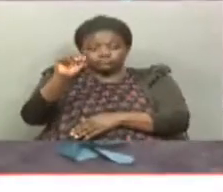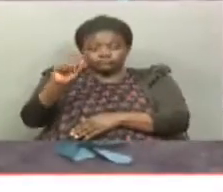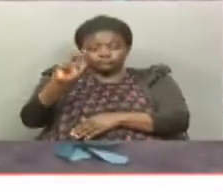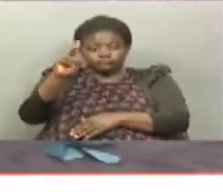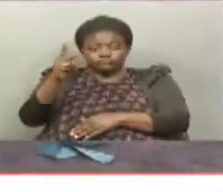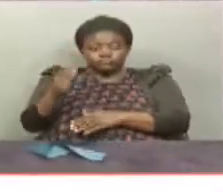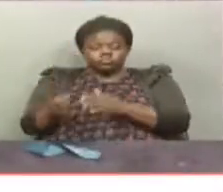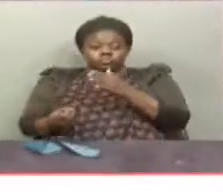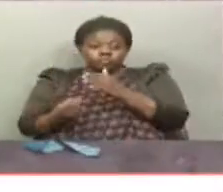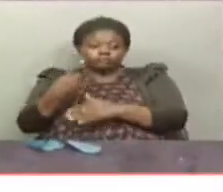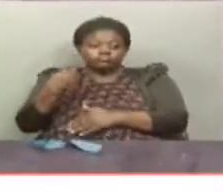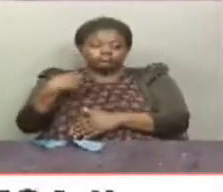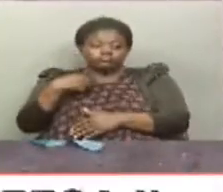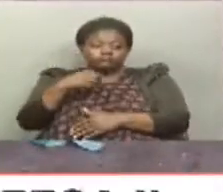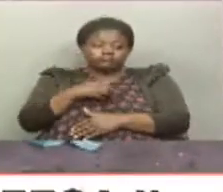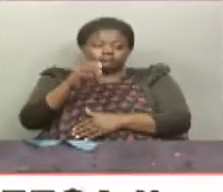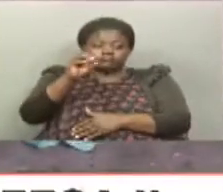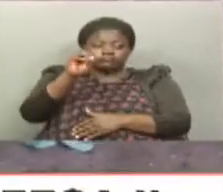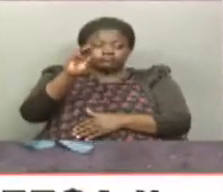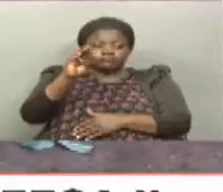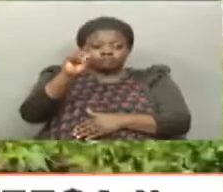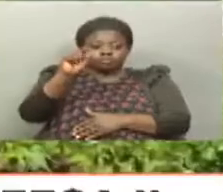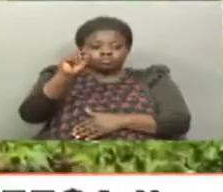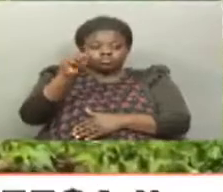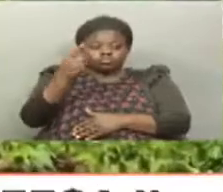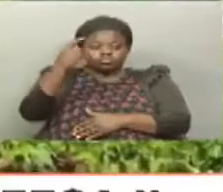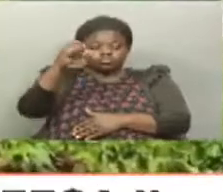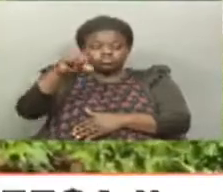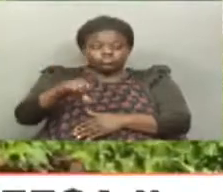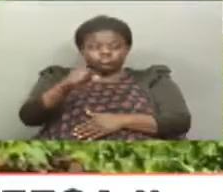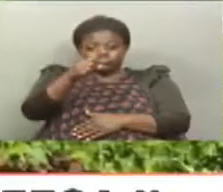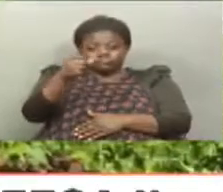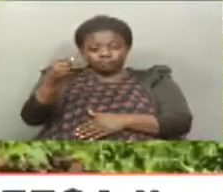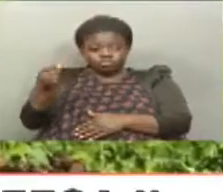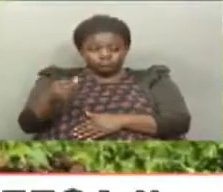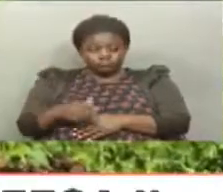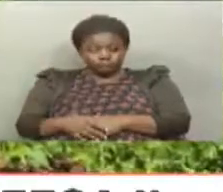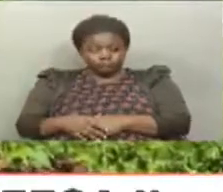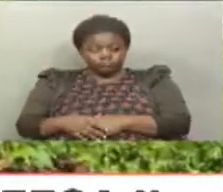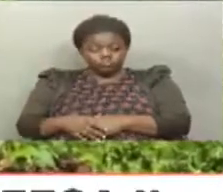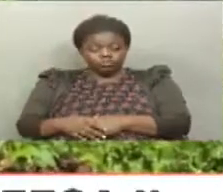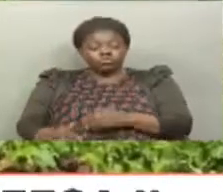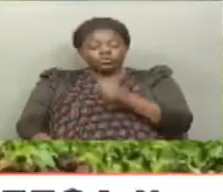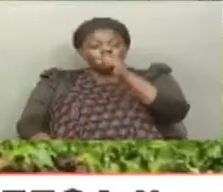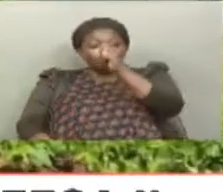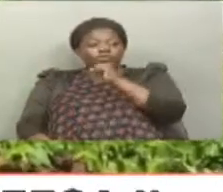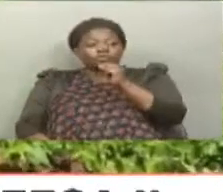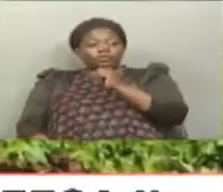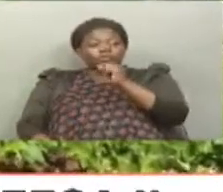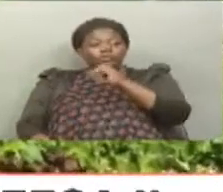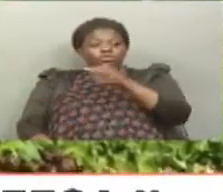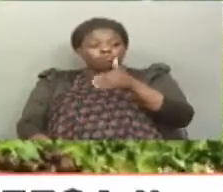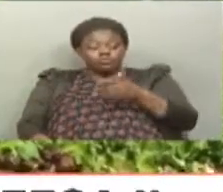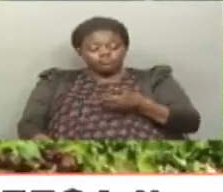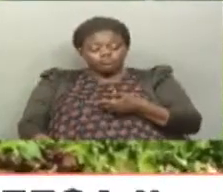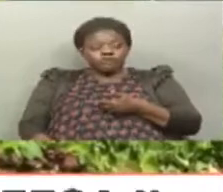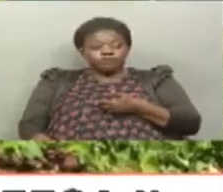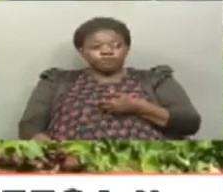b'obote mu lubiri mu mwaka gwa 1996. Nzi jajja wa Ffuunu Angelina